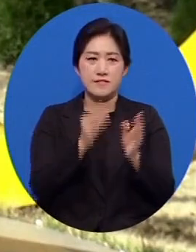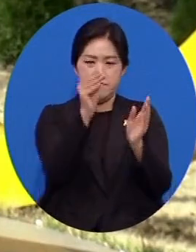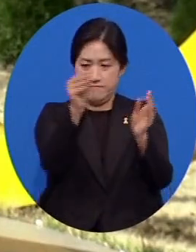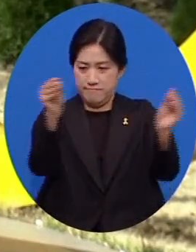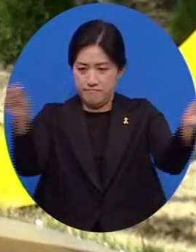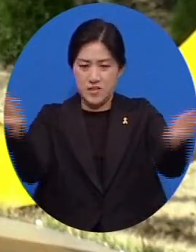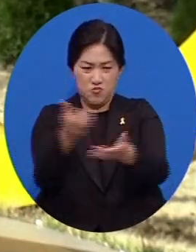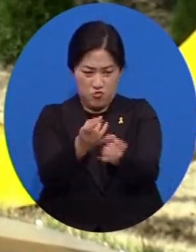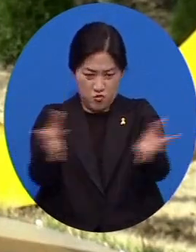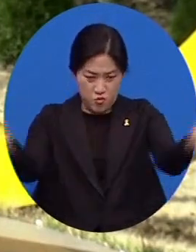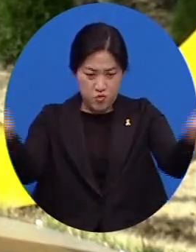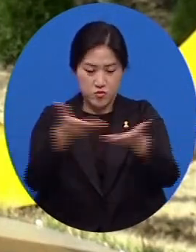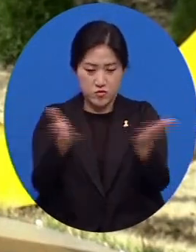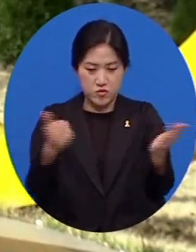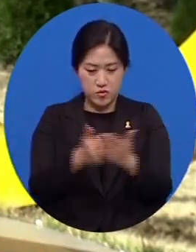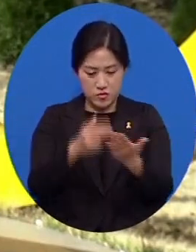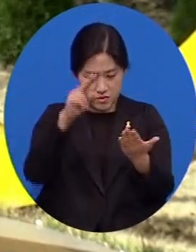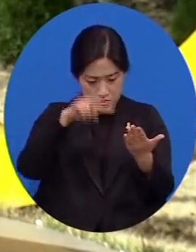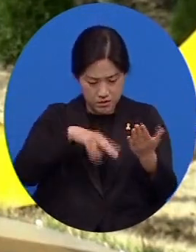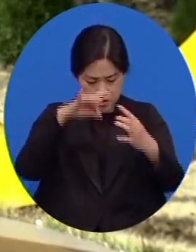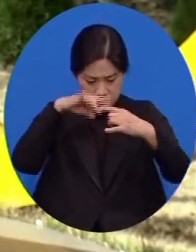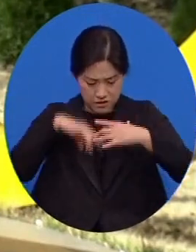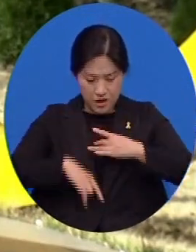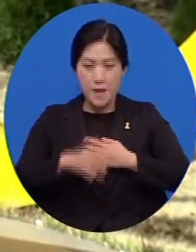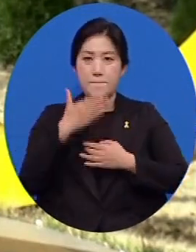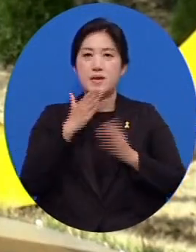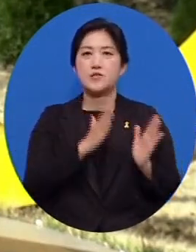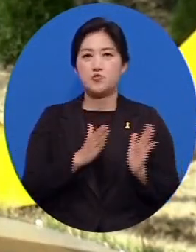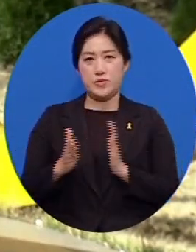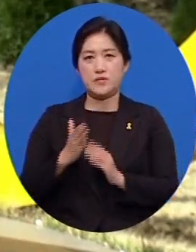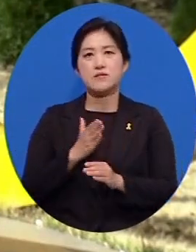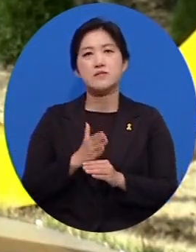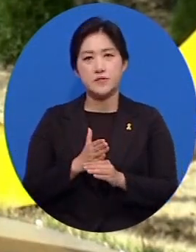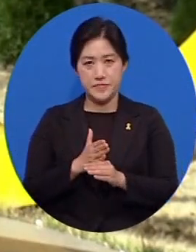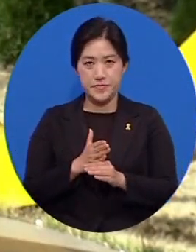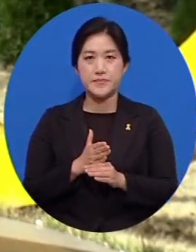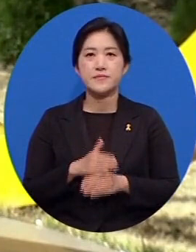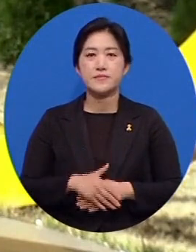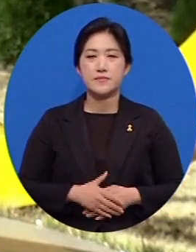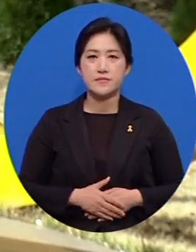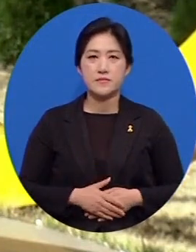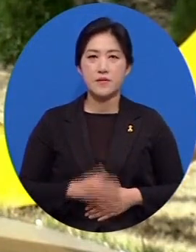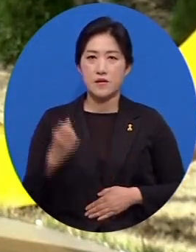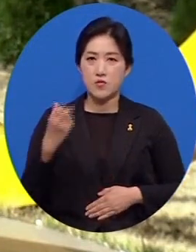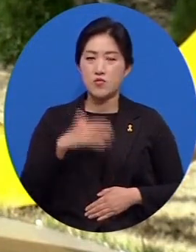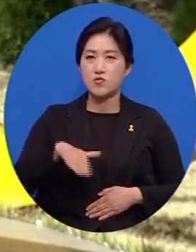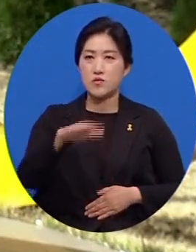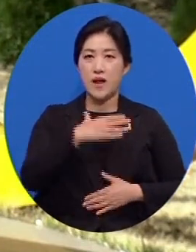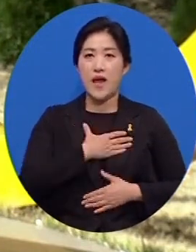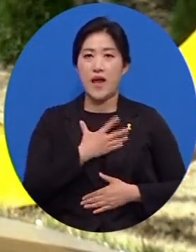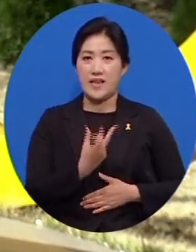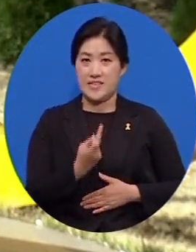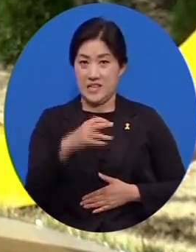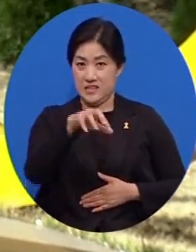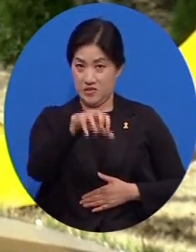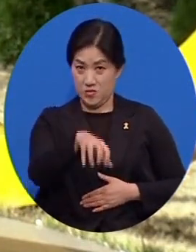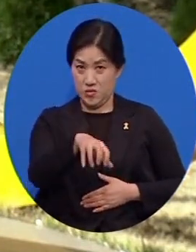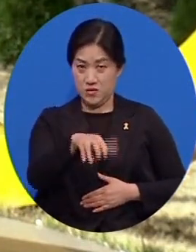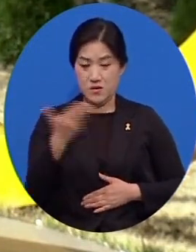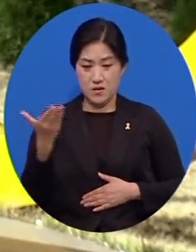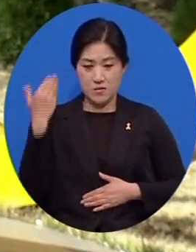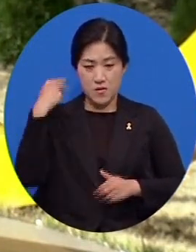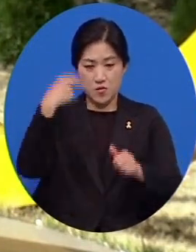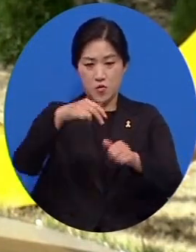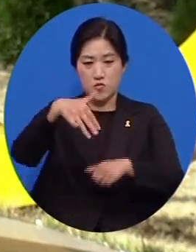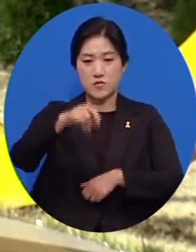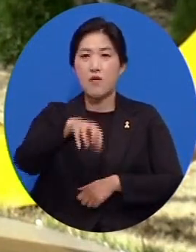비치하고 우리 학생들이 가슴으로 읽어낼 수 있도록 준비하고 있습니다. 또한 우리는 안산의 과거